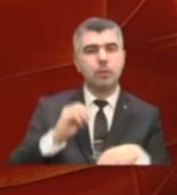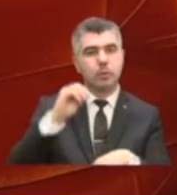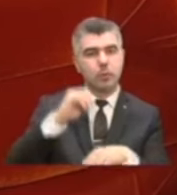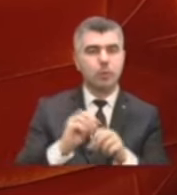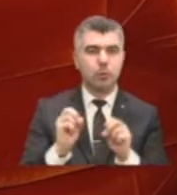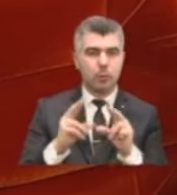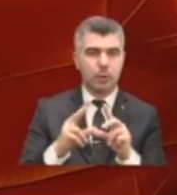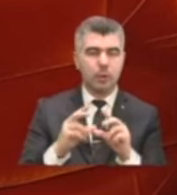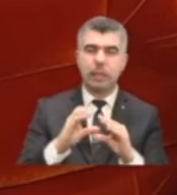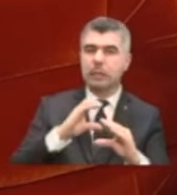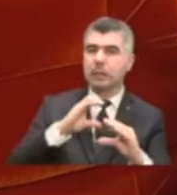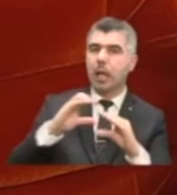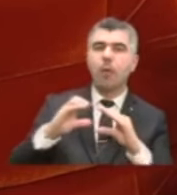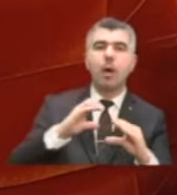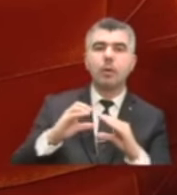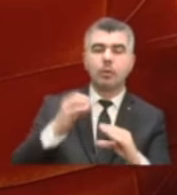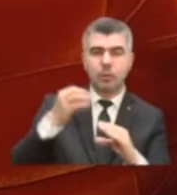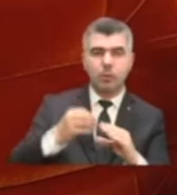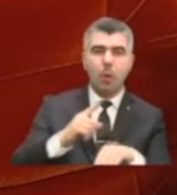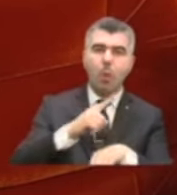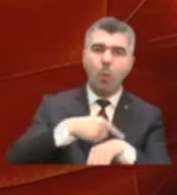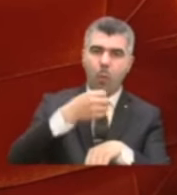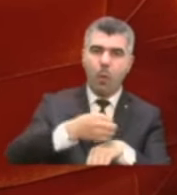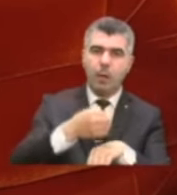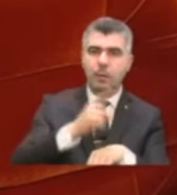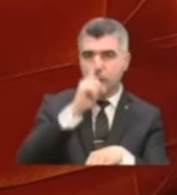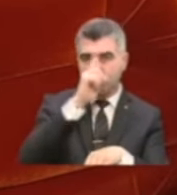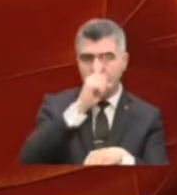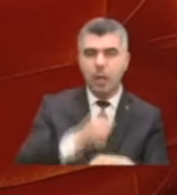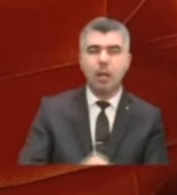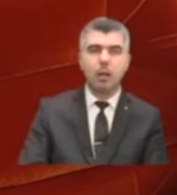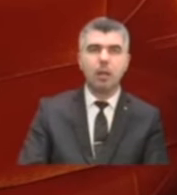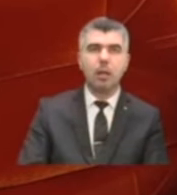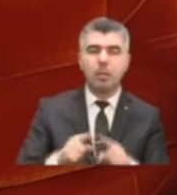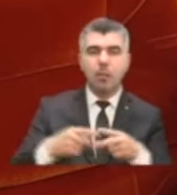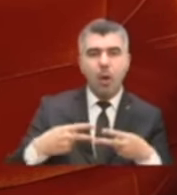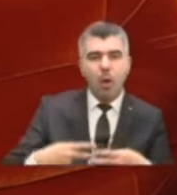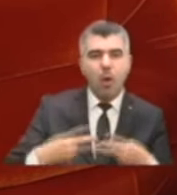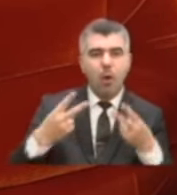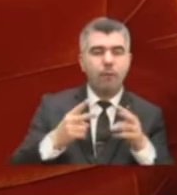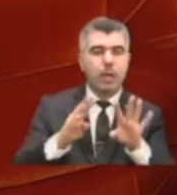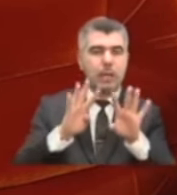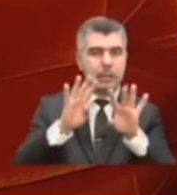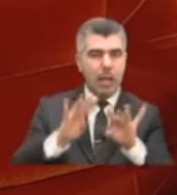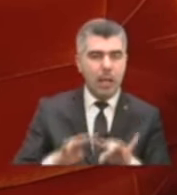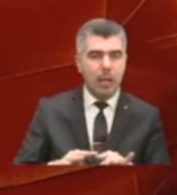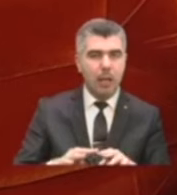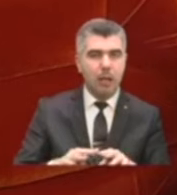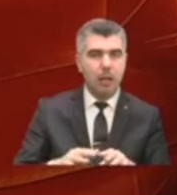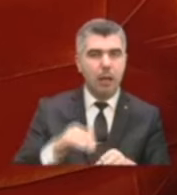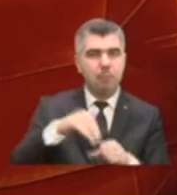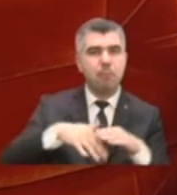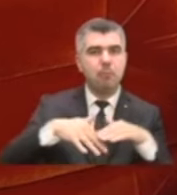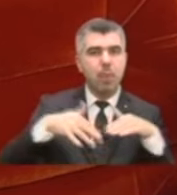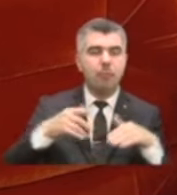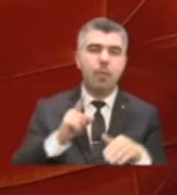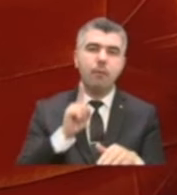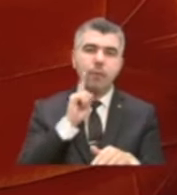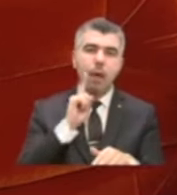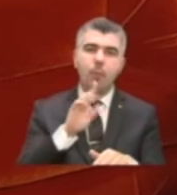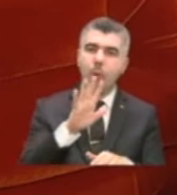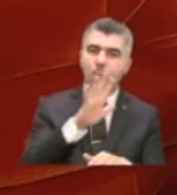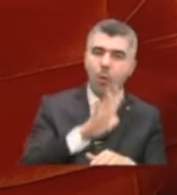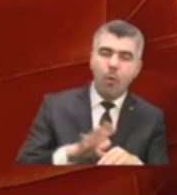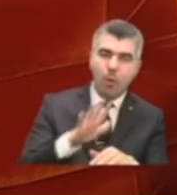واحد التواصل باش نحددوا واحد التاريخ ان شاء الله باش يتعرض هذا التقرير الاولي على البرلمانيات السيدات والساده